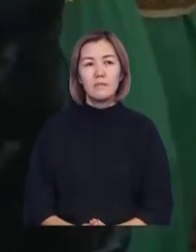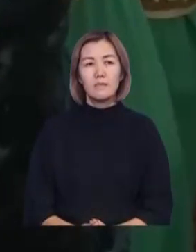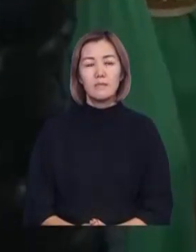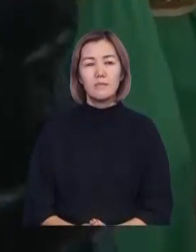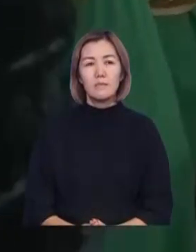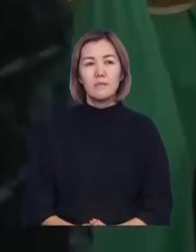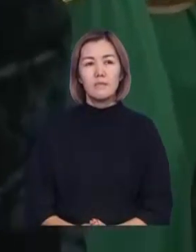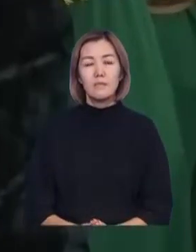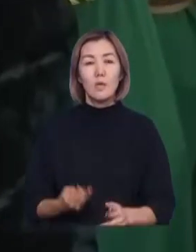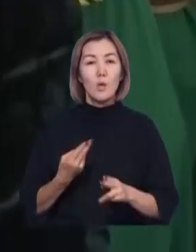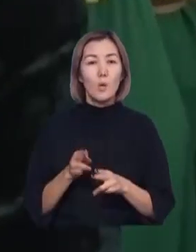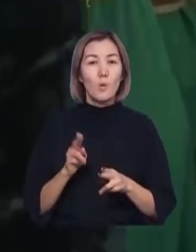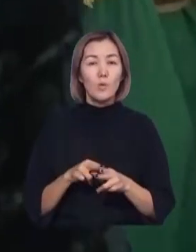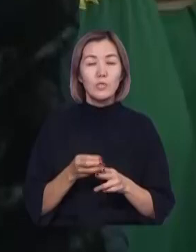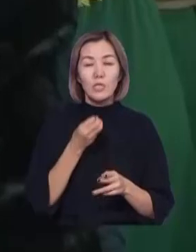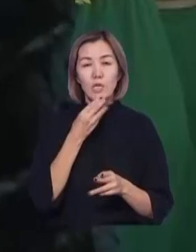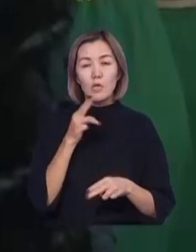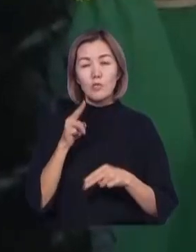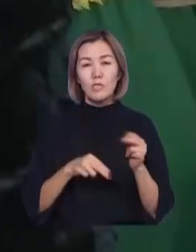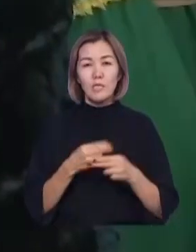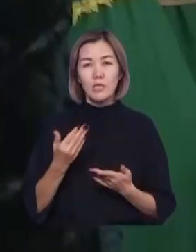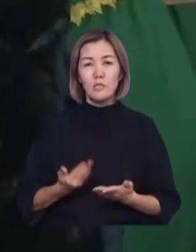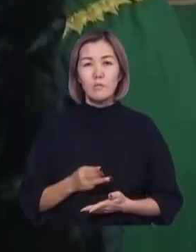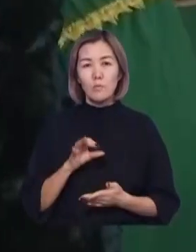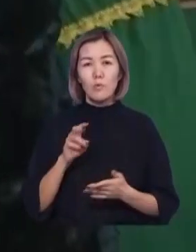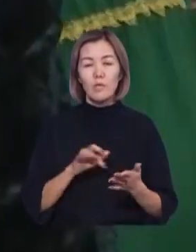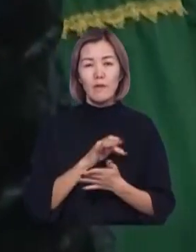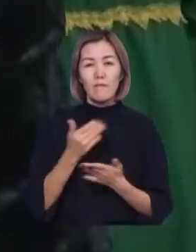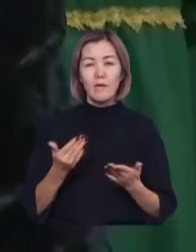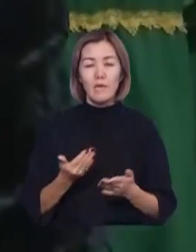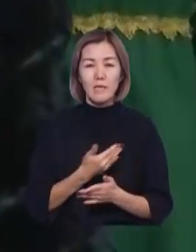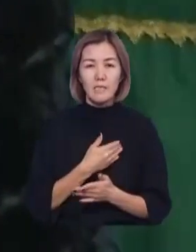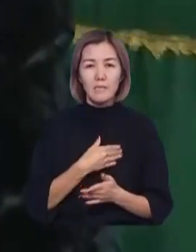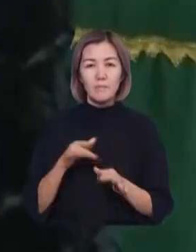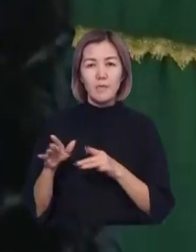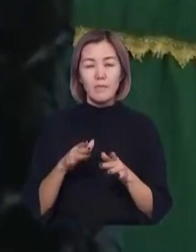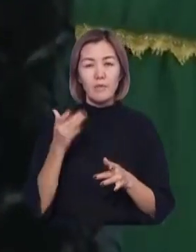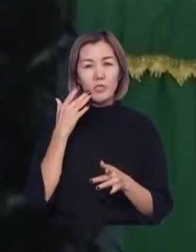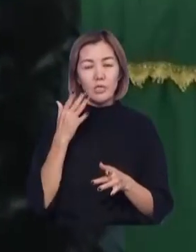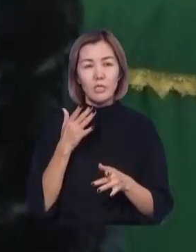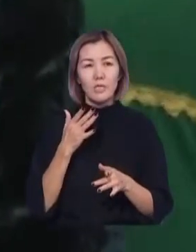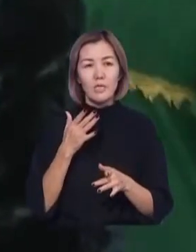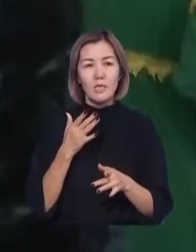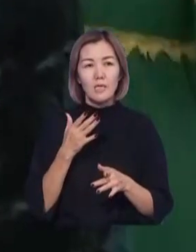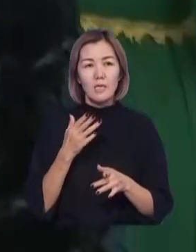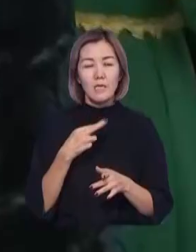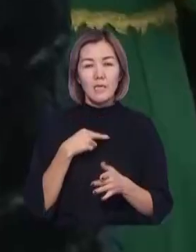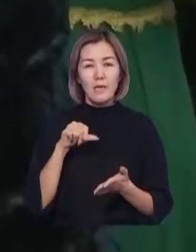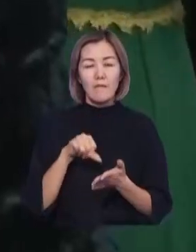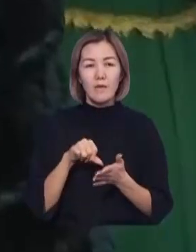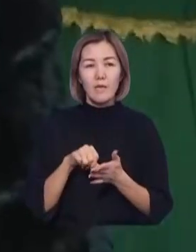нас очень хорошее настроение Мы живём в Кона хотелось бы чтобы такие мероприятия проводились чаще Я яв